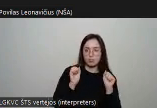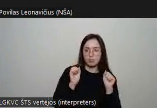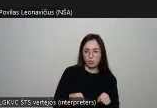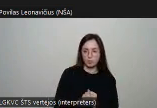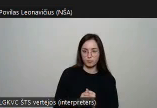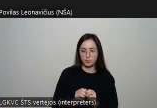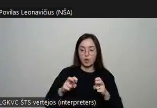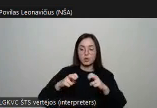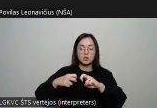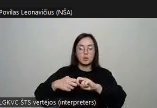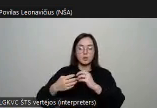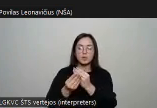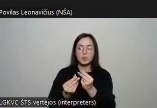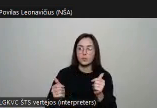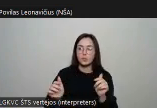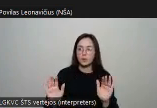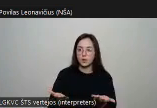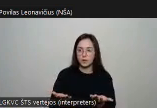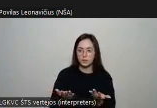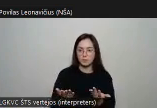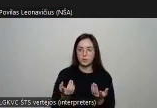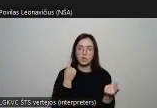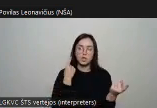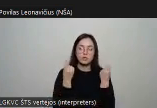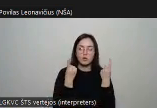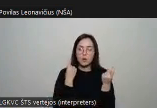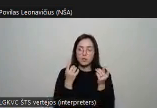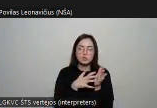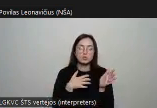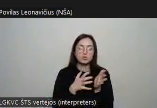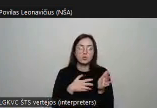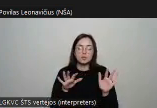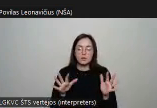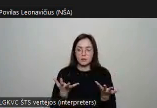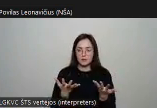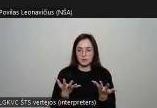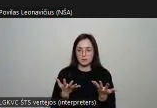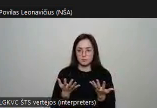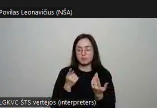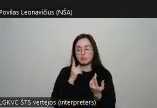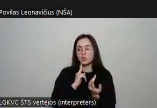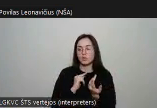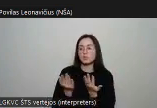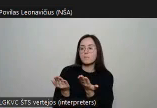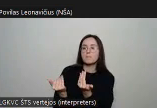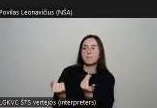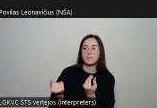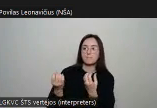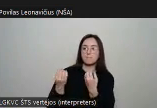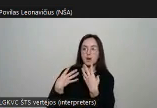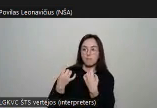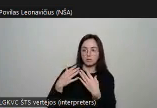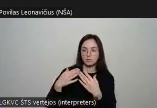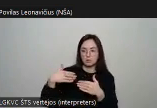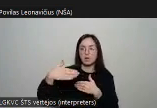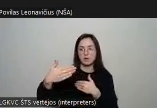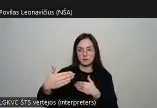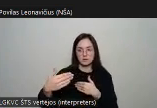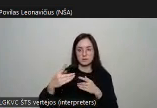ir kokios gavote informacijos. Norime tikrai tam tikros interakcijos iš jūsų, kai susitiksime